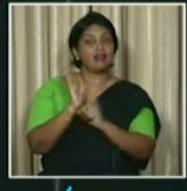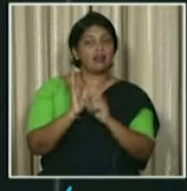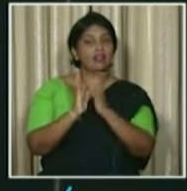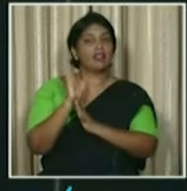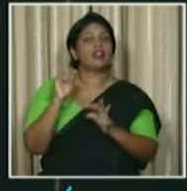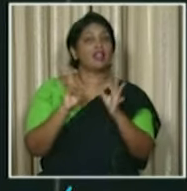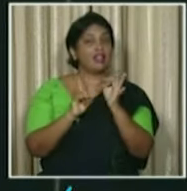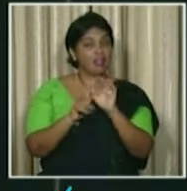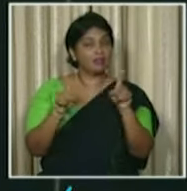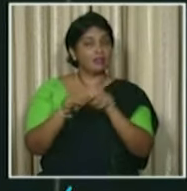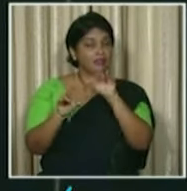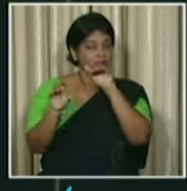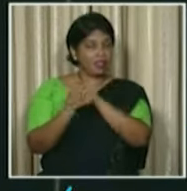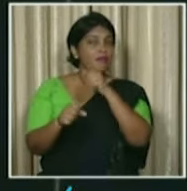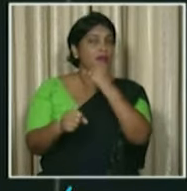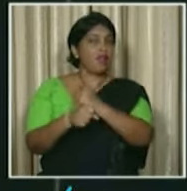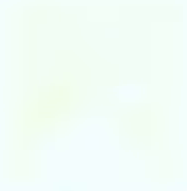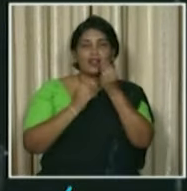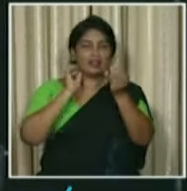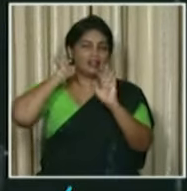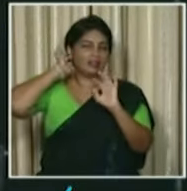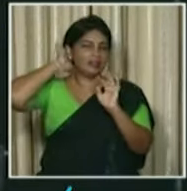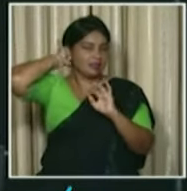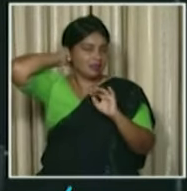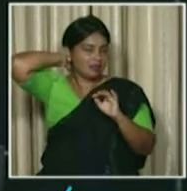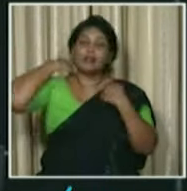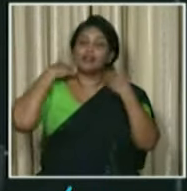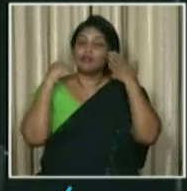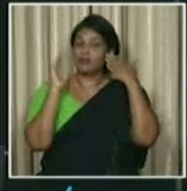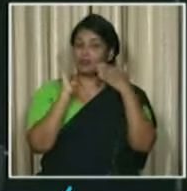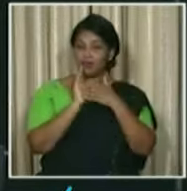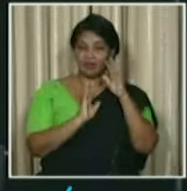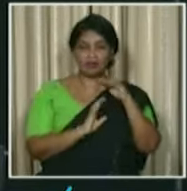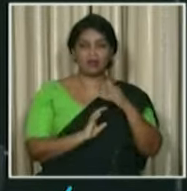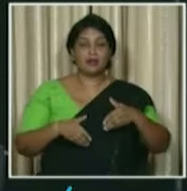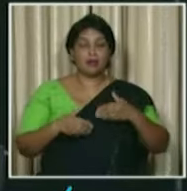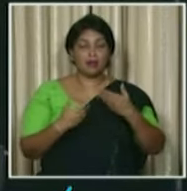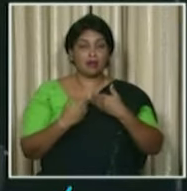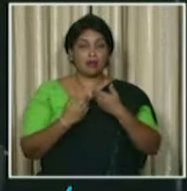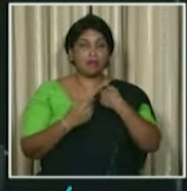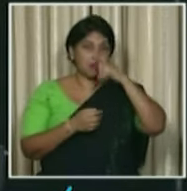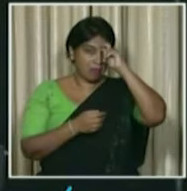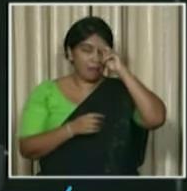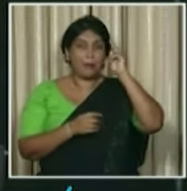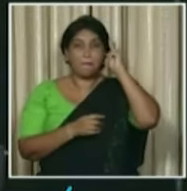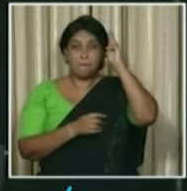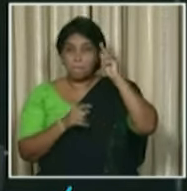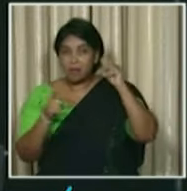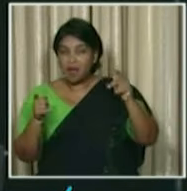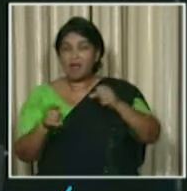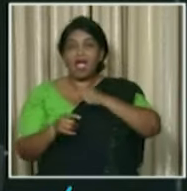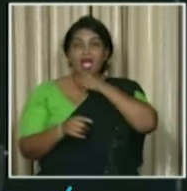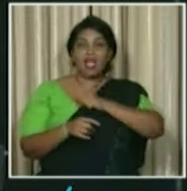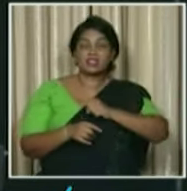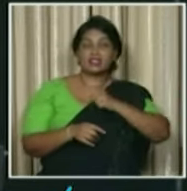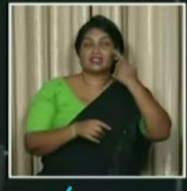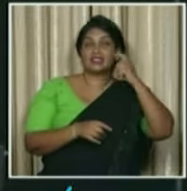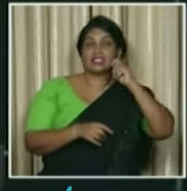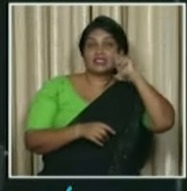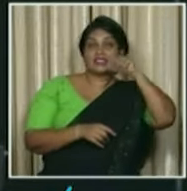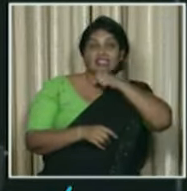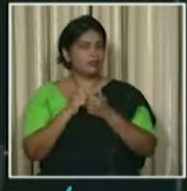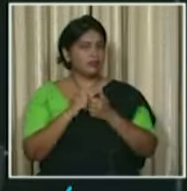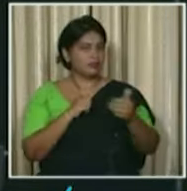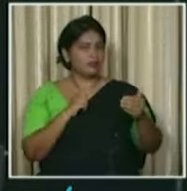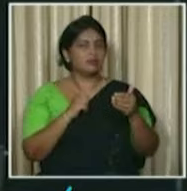මන්ත්‍රීවරයෙක් හැටියට හිටපු ආණ්ඩුවකින් තමයි දීලා තියෙන්නේ. මම කතා කරන්නේ මාමගේ වැඩේවත් බාප්පගේ වැඩේවත් ආච්චිගේ සීයාගේ වැඩේවත් ගැන කතා